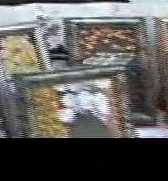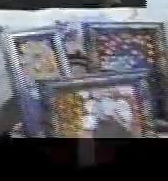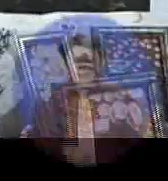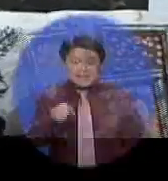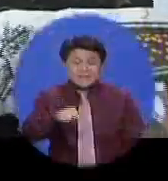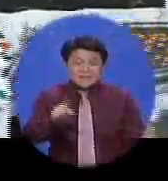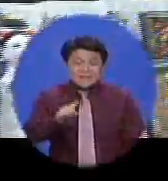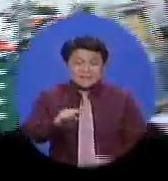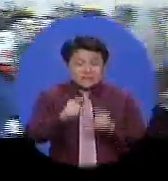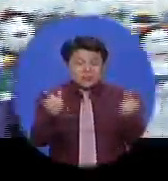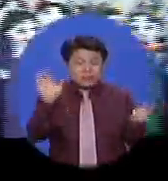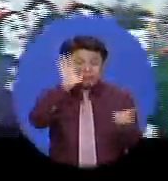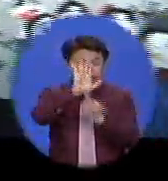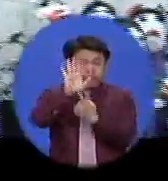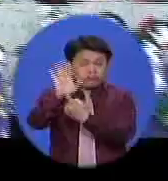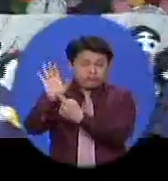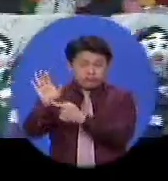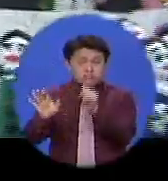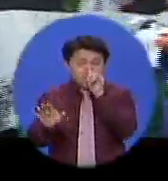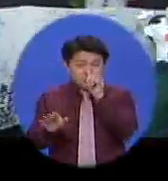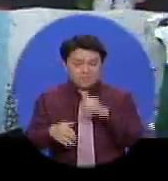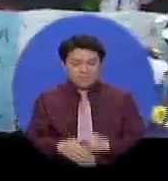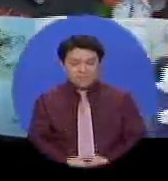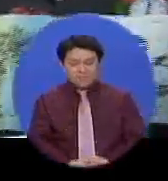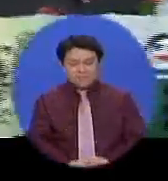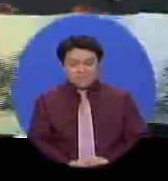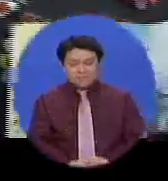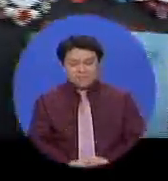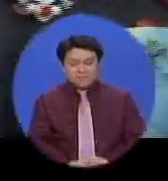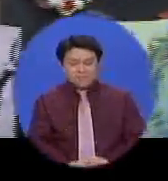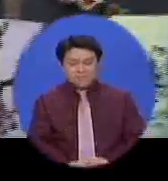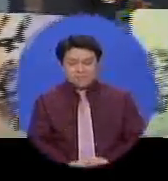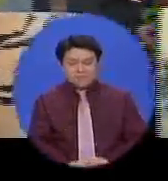이곳엔 다양한 전시품들이 전시되어 있는데요.